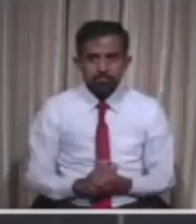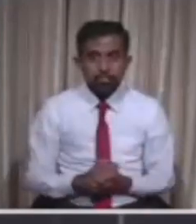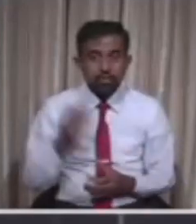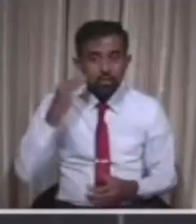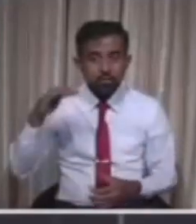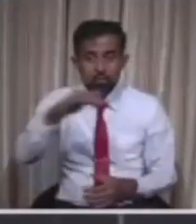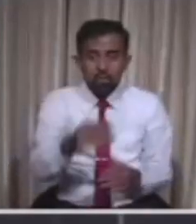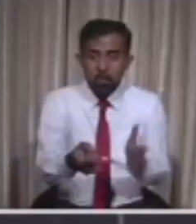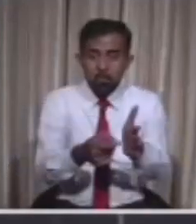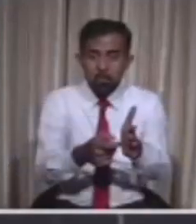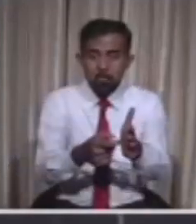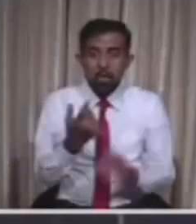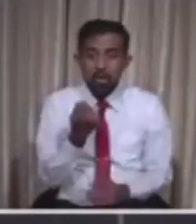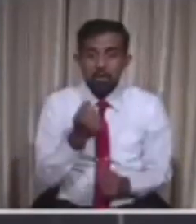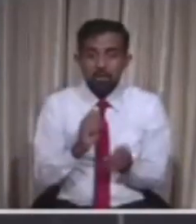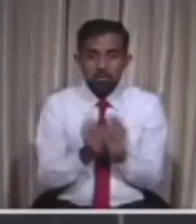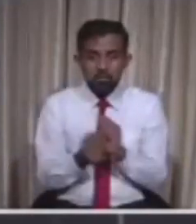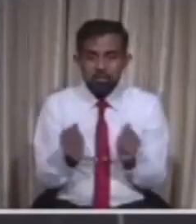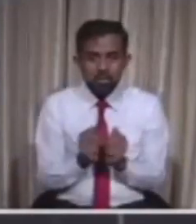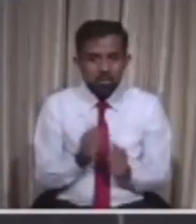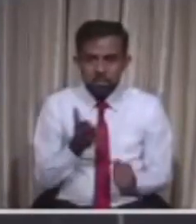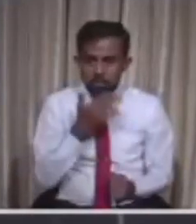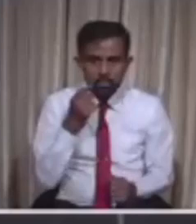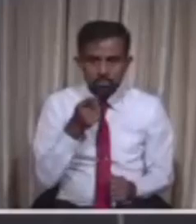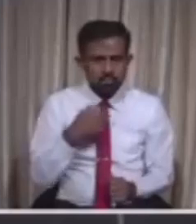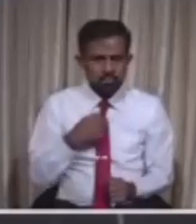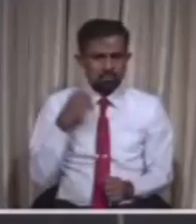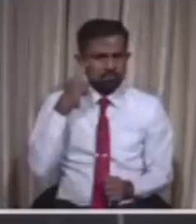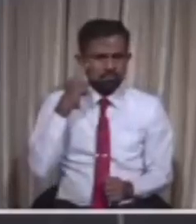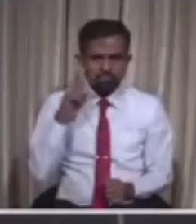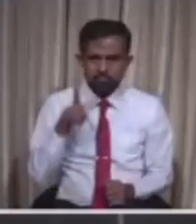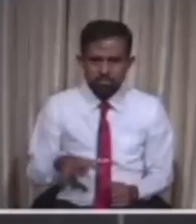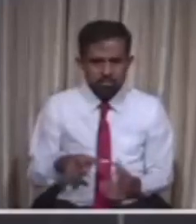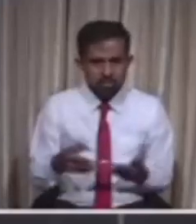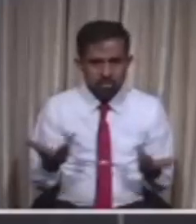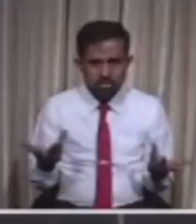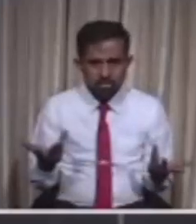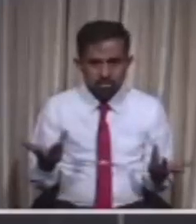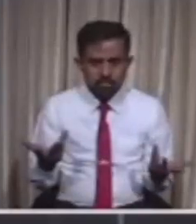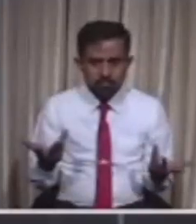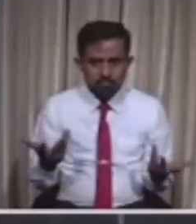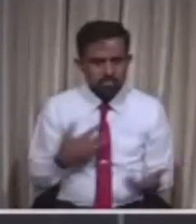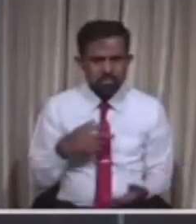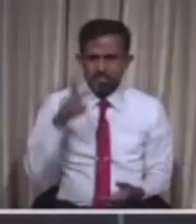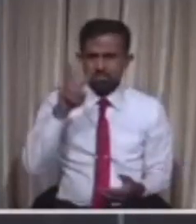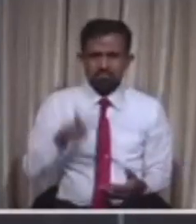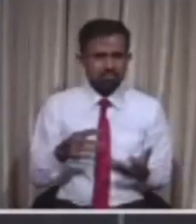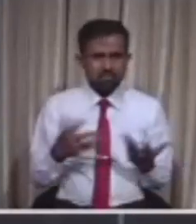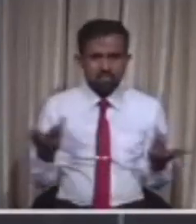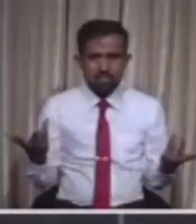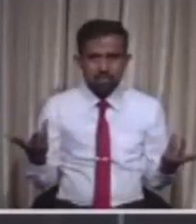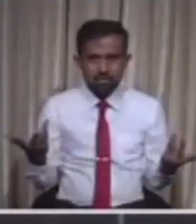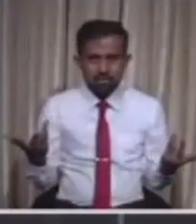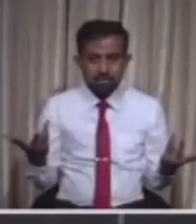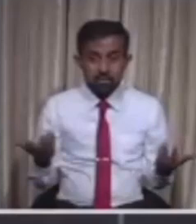ජනතාව බය කරලා ආර්ථික ප්‍රතිසංස්කරණ කරන්න පුළුවන් කියලා මම විශ්වාස කරන්නේ නැහැ කතානායකතුමා. මම ඒක විශ්වාස කරන්නේ නැහැ. එහෙම